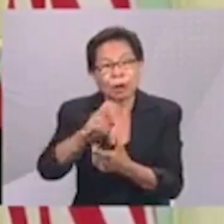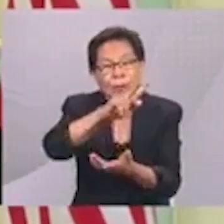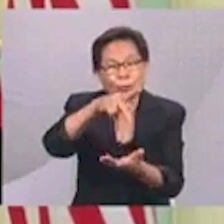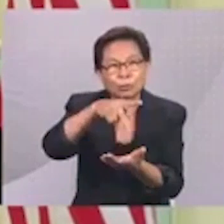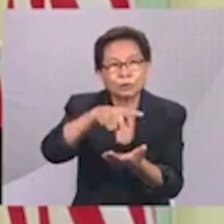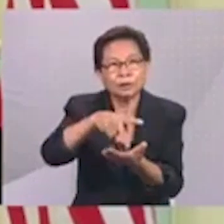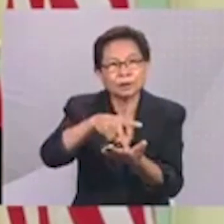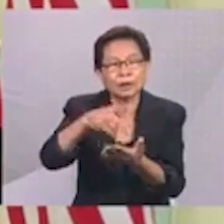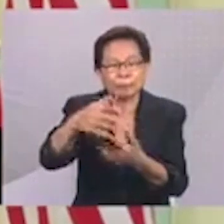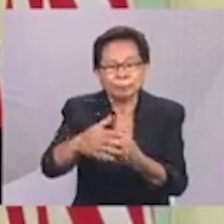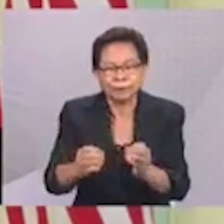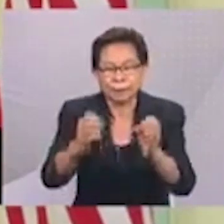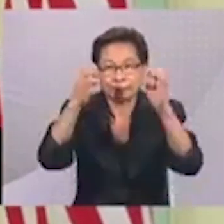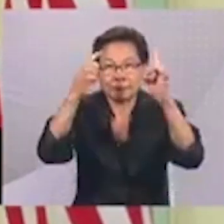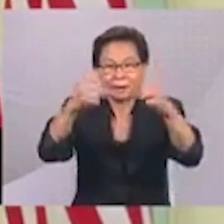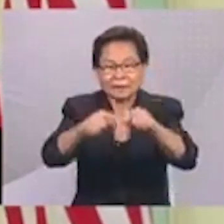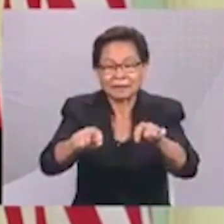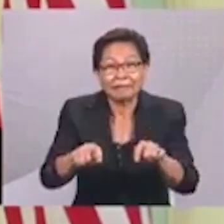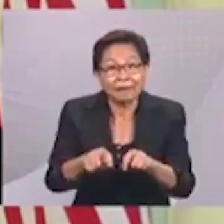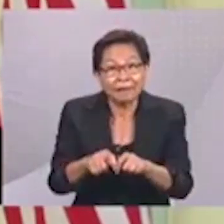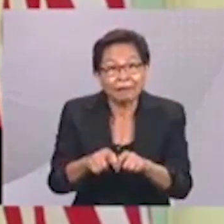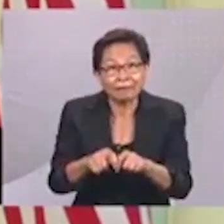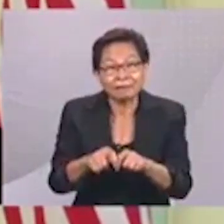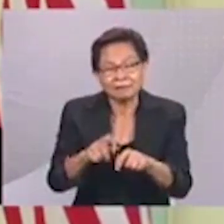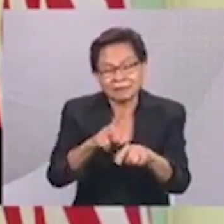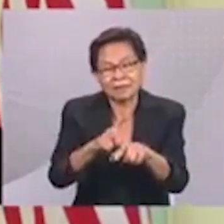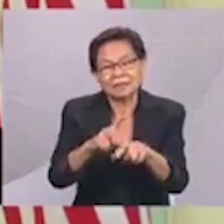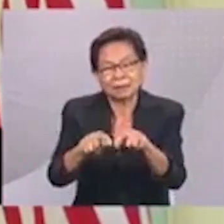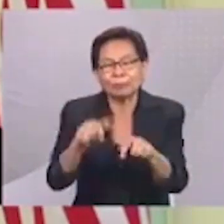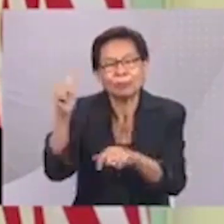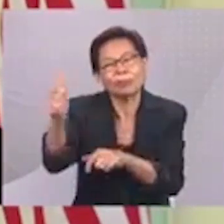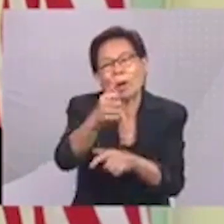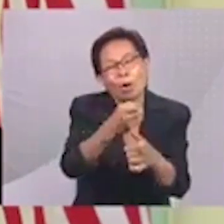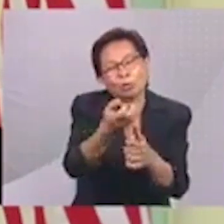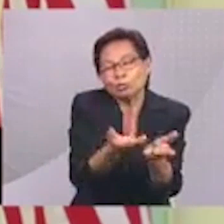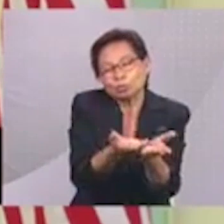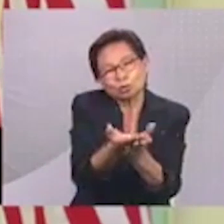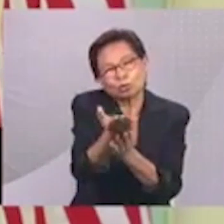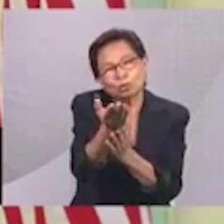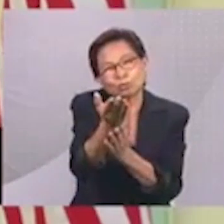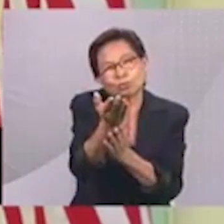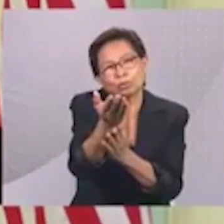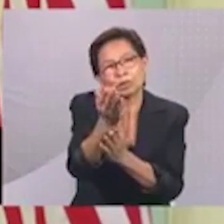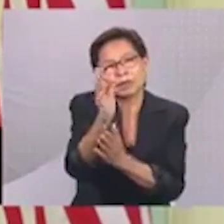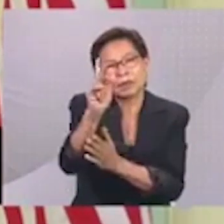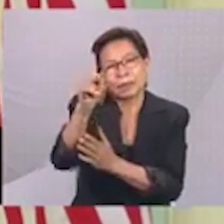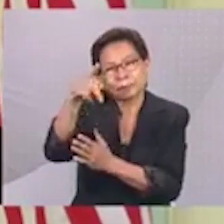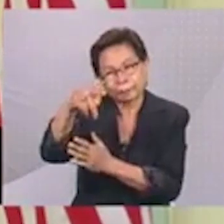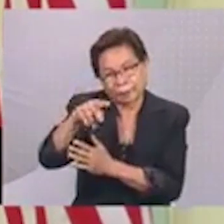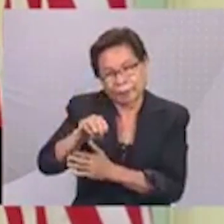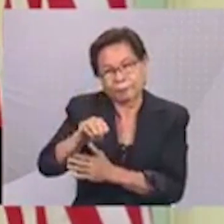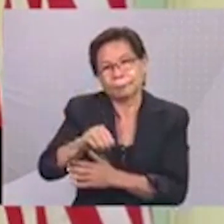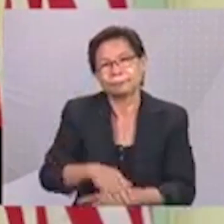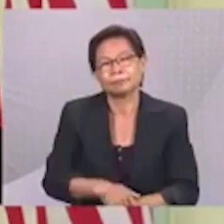pusat pejabat pendidikan daerah di tempat masing-masing ataupun terus ke Kementerian